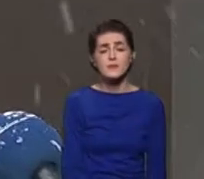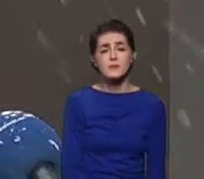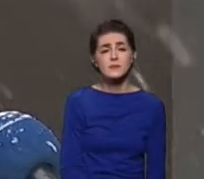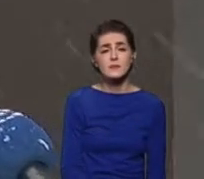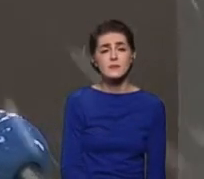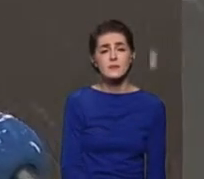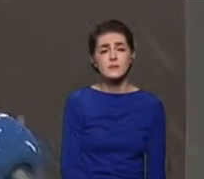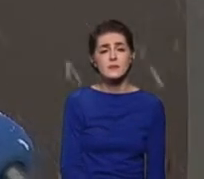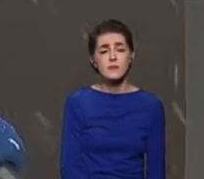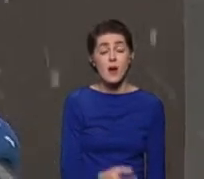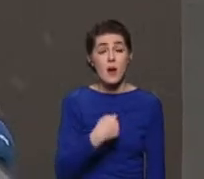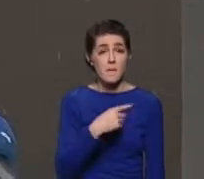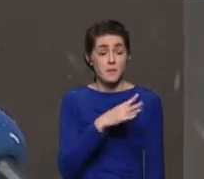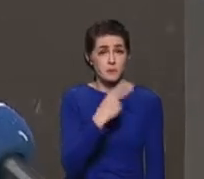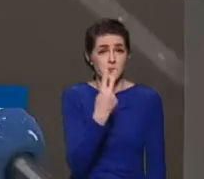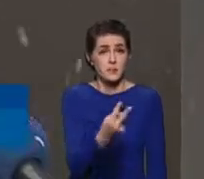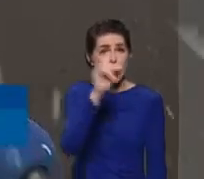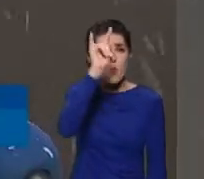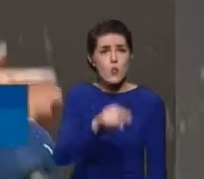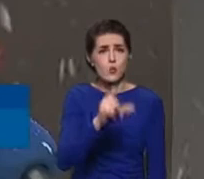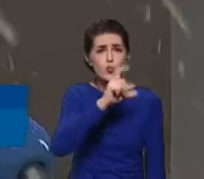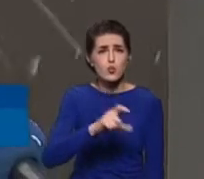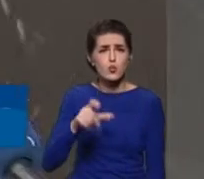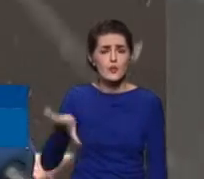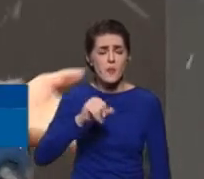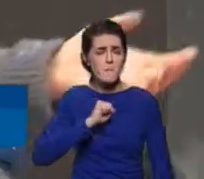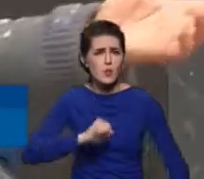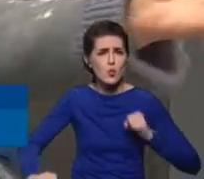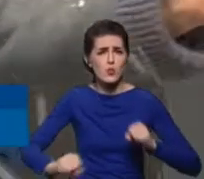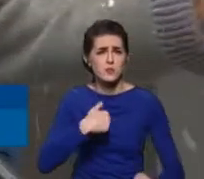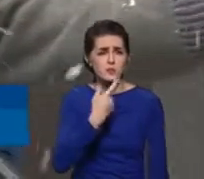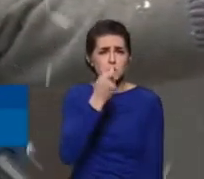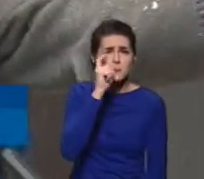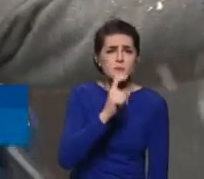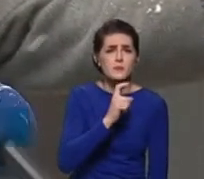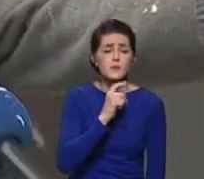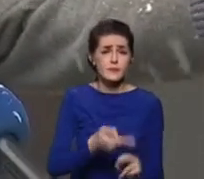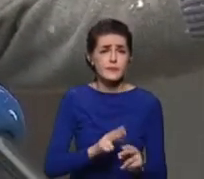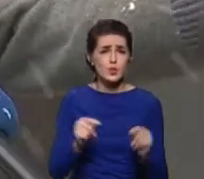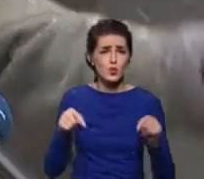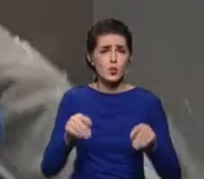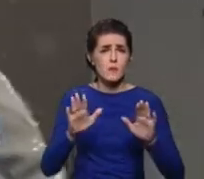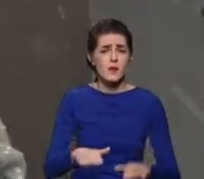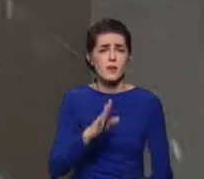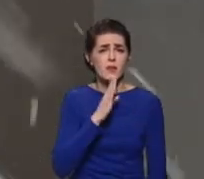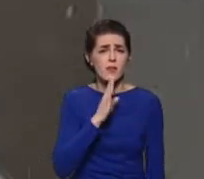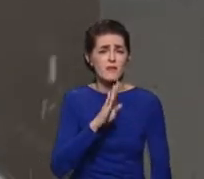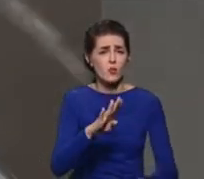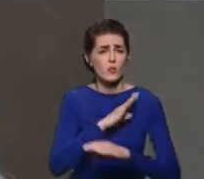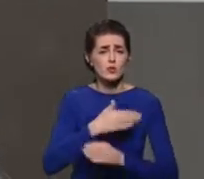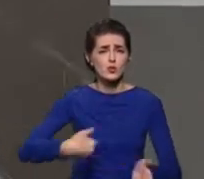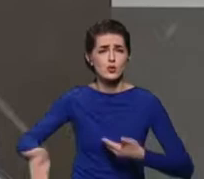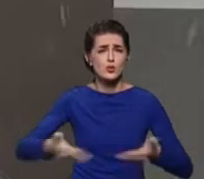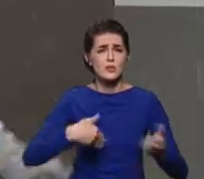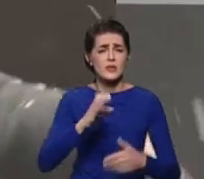день. Смотрю в вікно, а люди бігуть. І от тут убила жінку, йшла вона